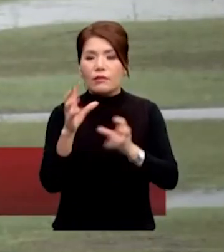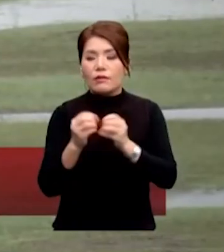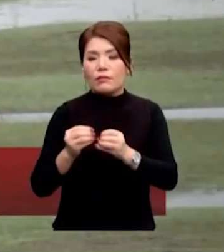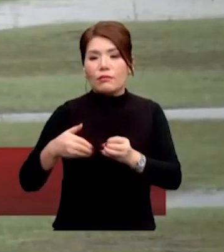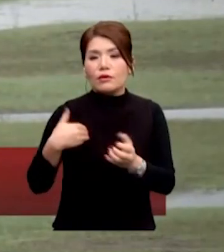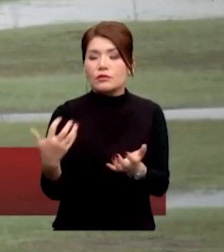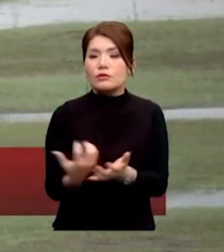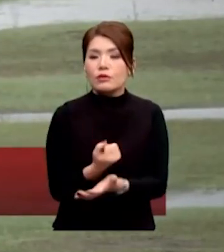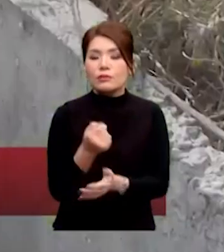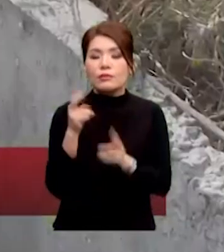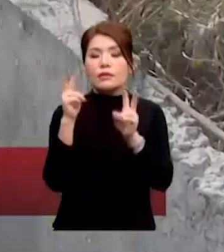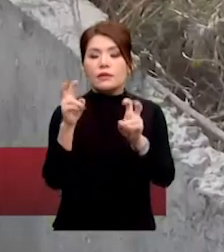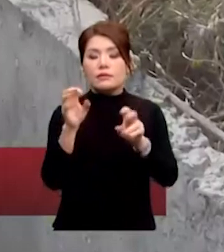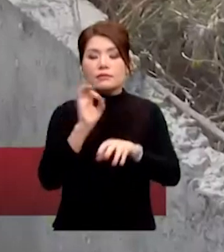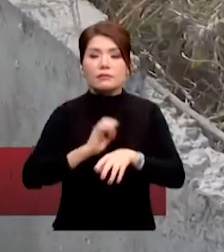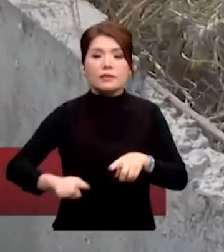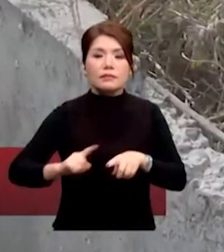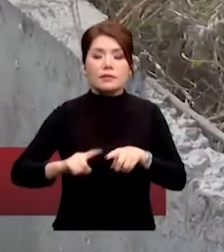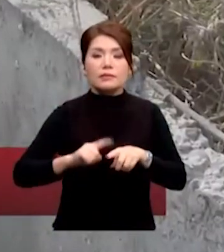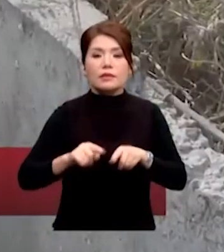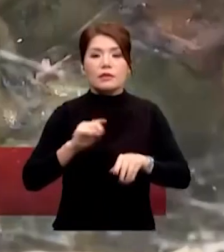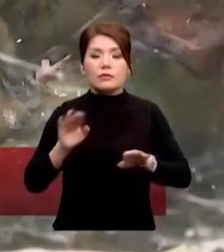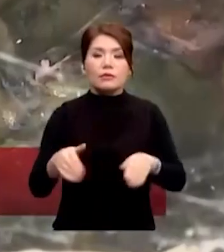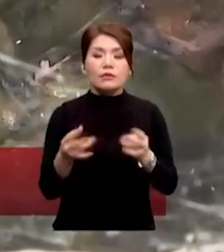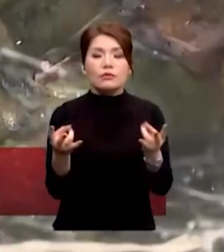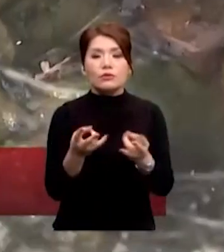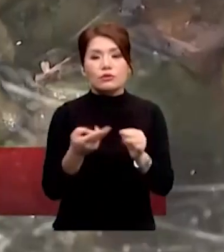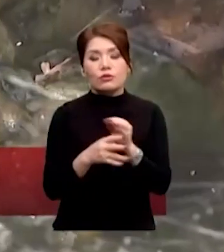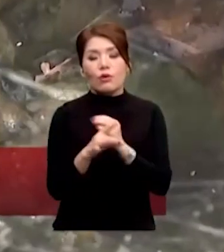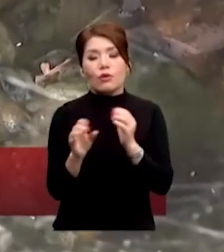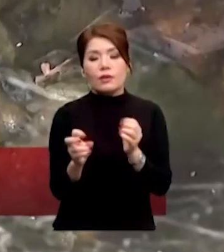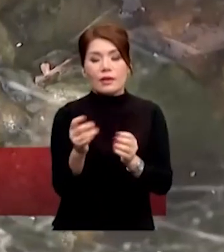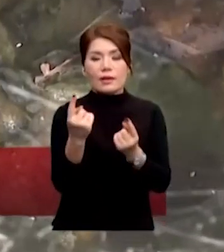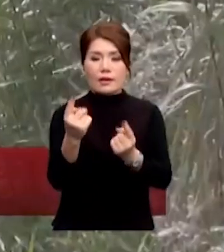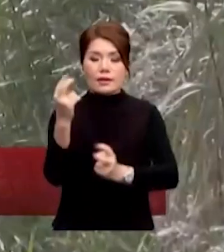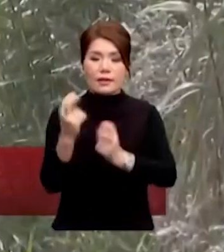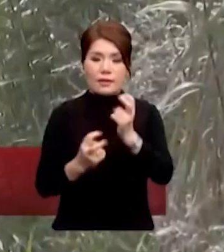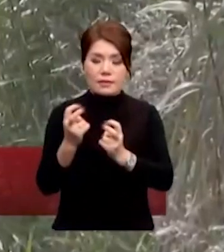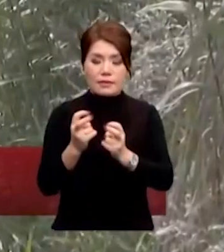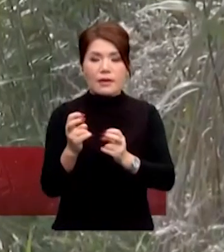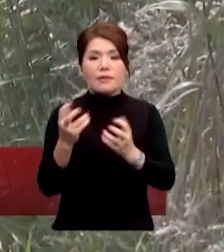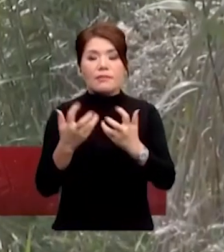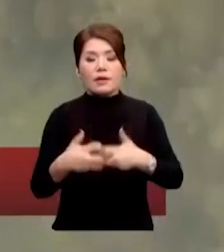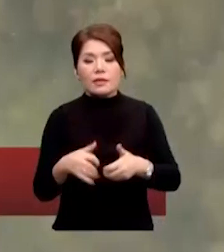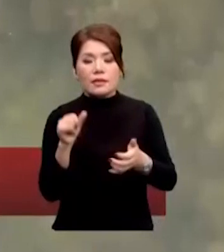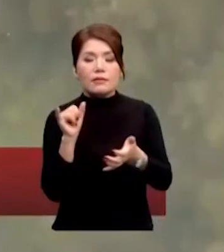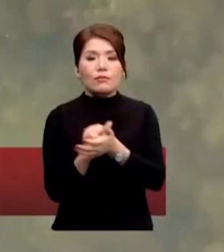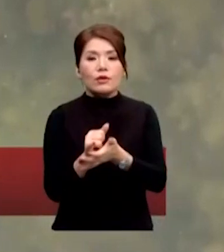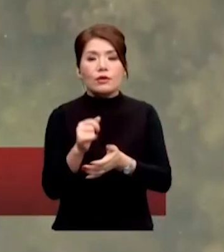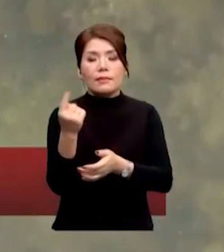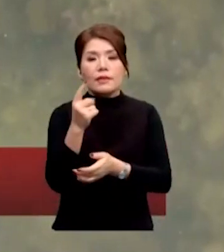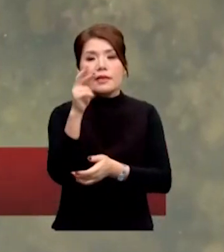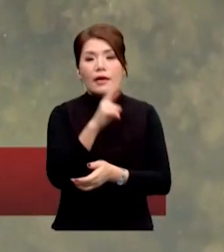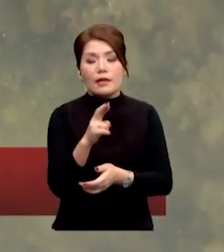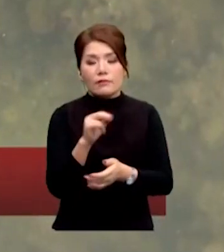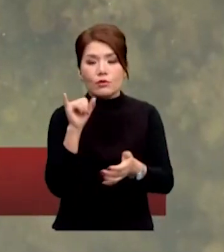жеткізгіміз келсе, аталған жұмыстарды тезірек жүйелеуіміз керек деді депутат. Айта кетейік, ірі кәсіпорындар мониторингтік автоматтандырылған жүйесін биыл 1 қаңтардан